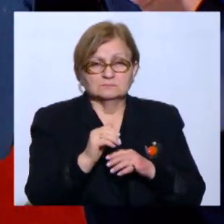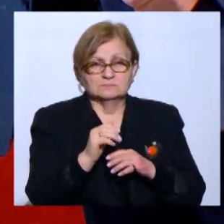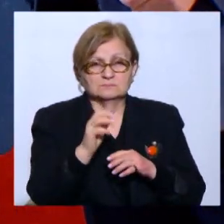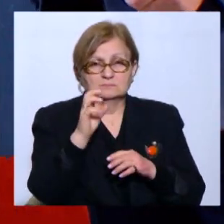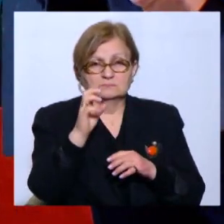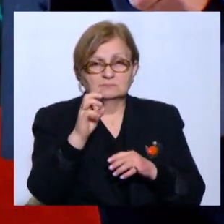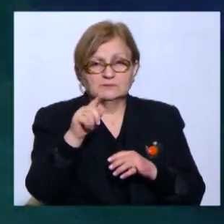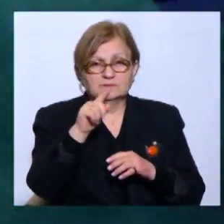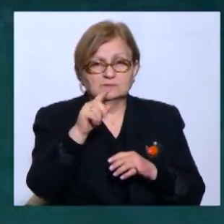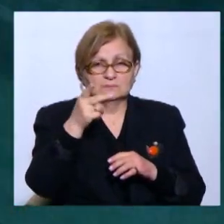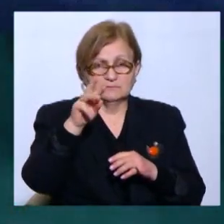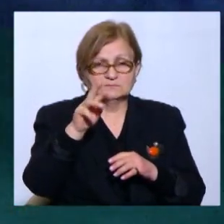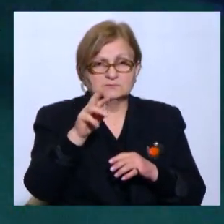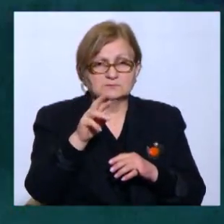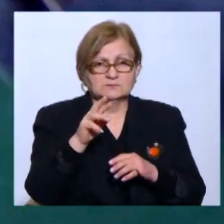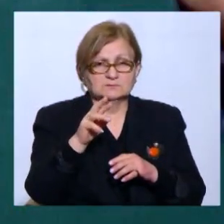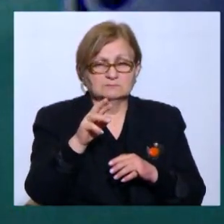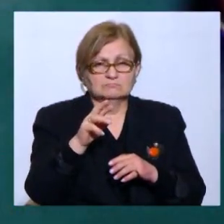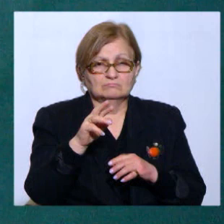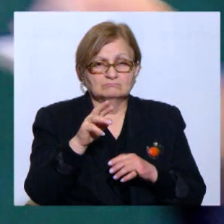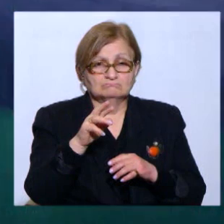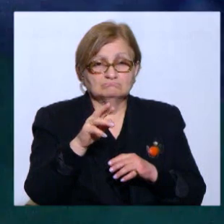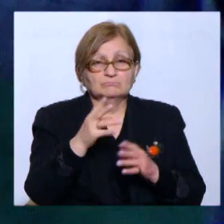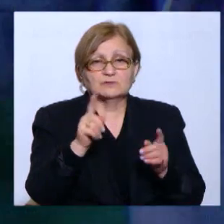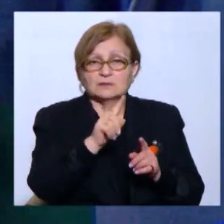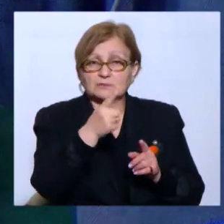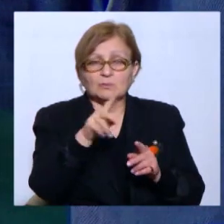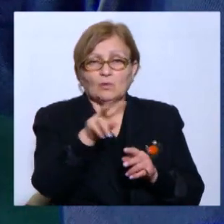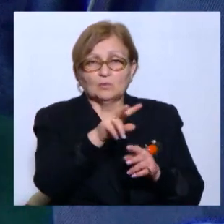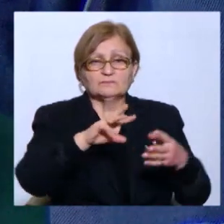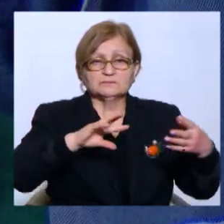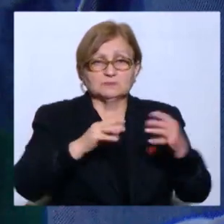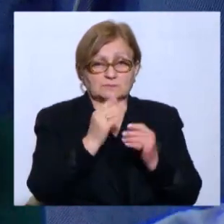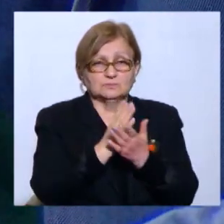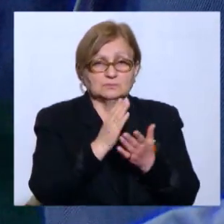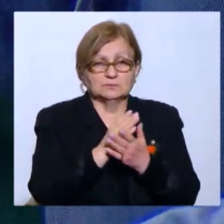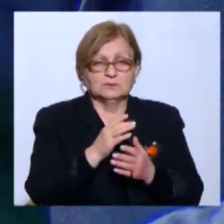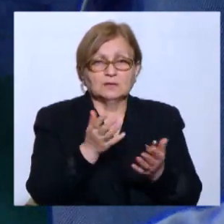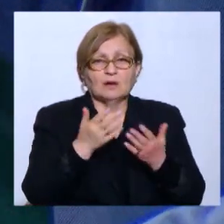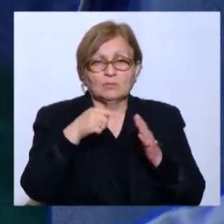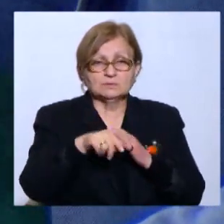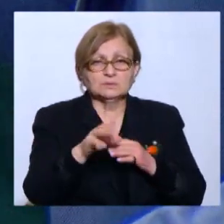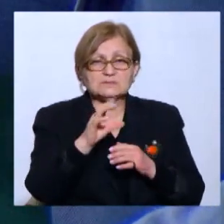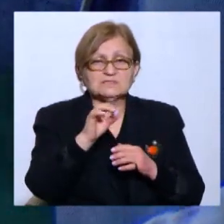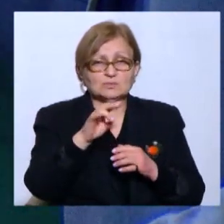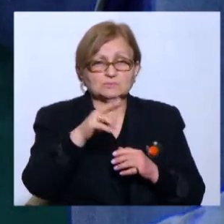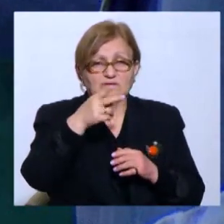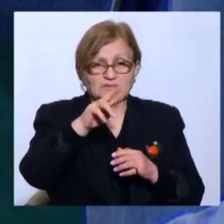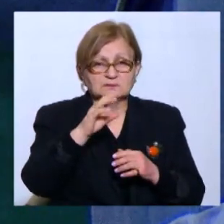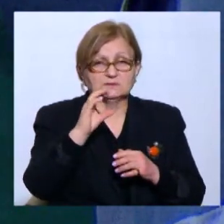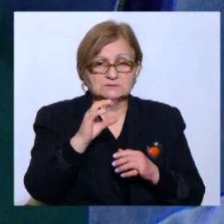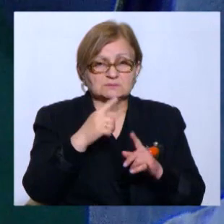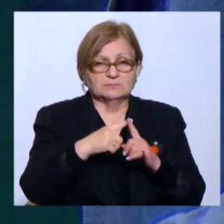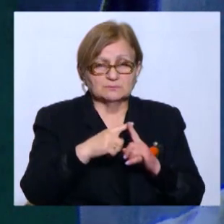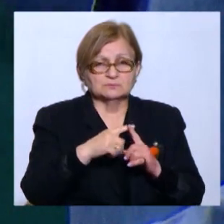b quadrat gamodis radgan saerto amraulia da gamodis sinus quadrat c